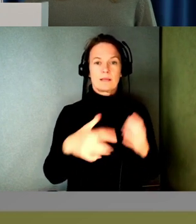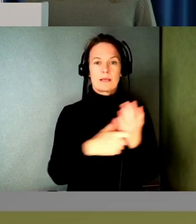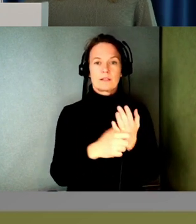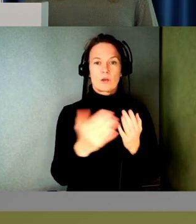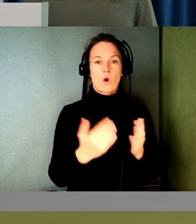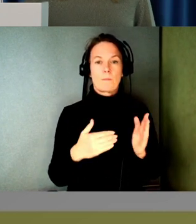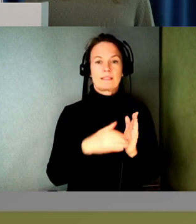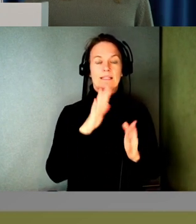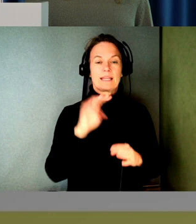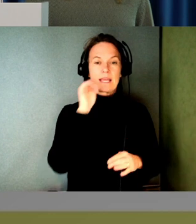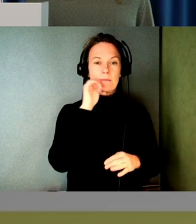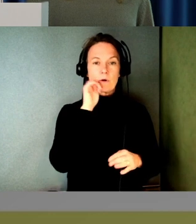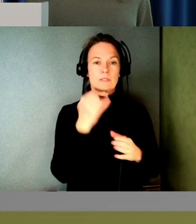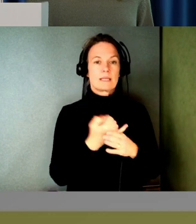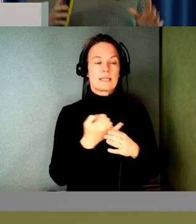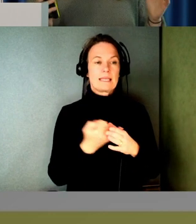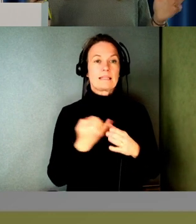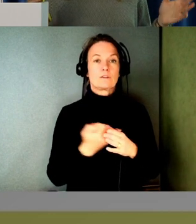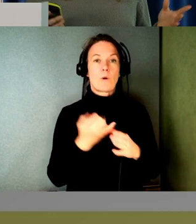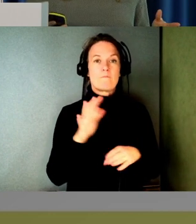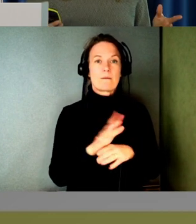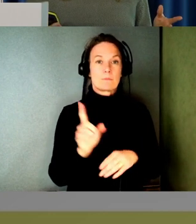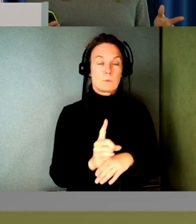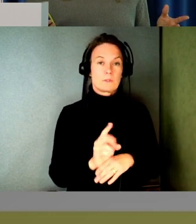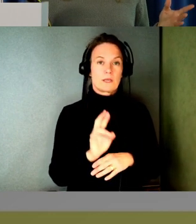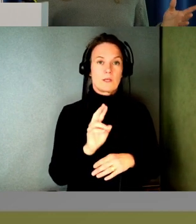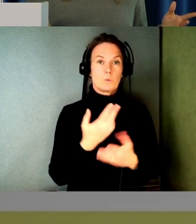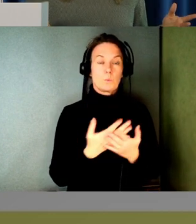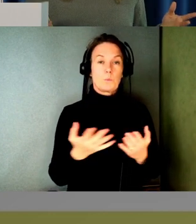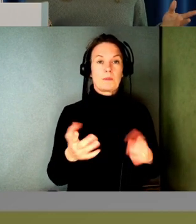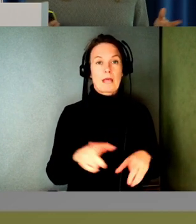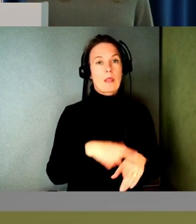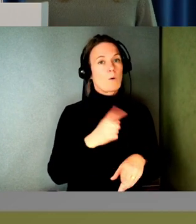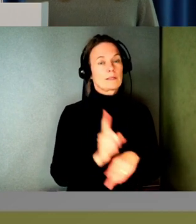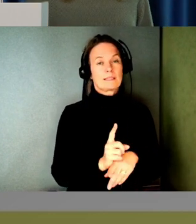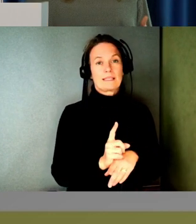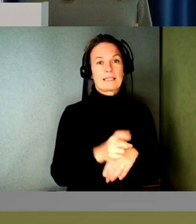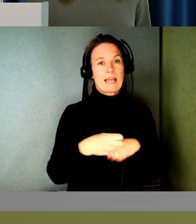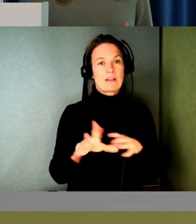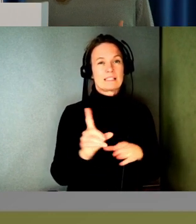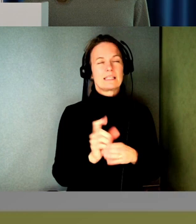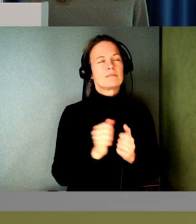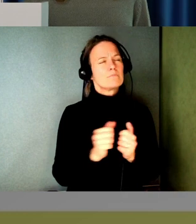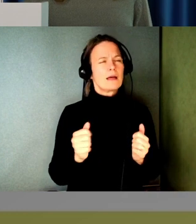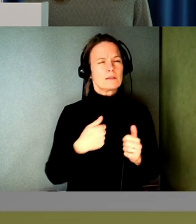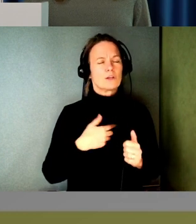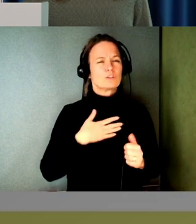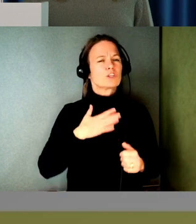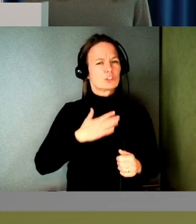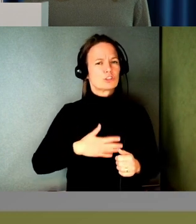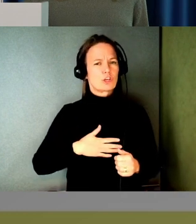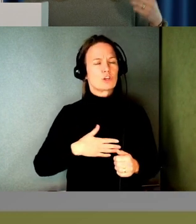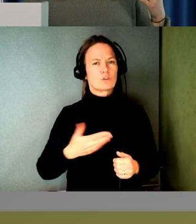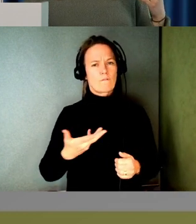till din e-post inom 15 minuter och nu är det ju inte särskilt lång leveranstid på den här då men jag tycker ändå Det är väldigt skönt att få den här